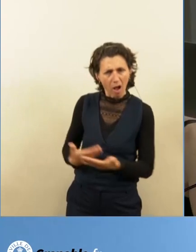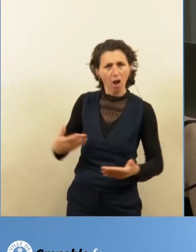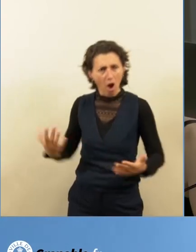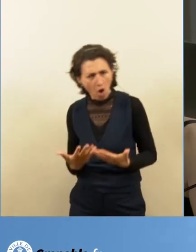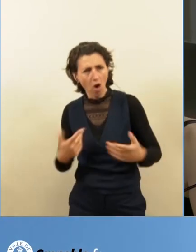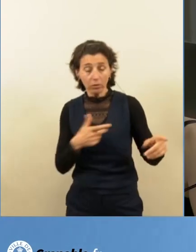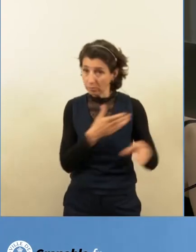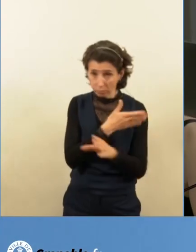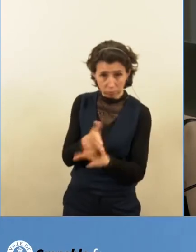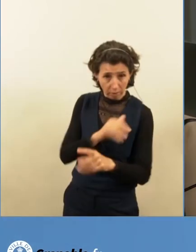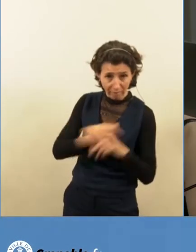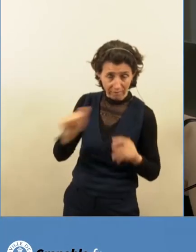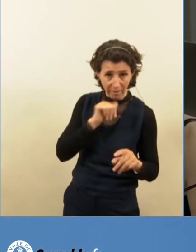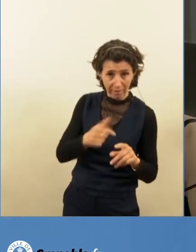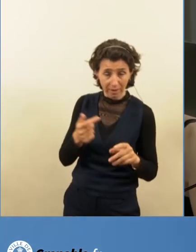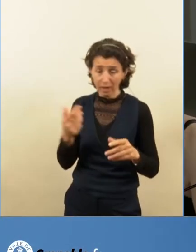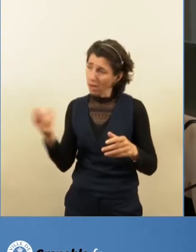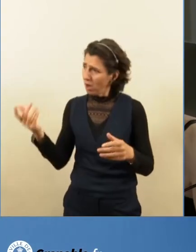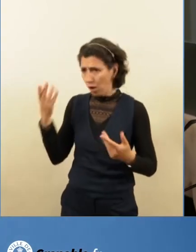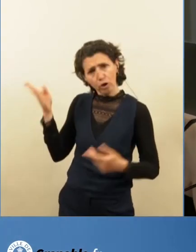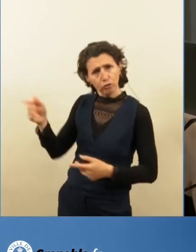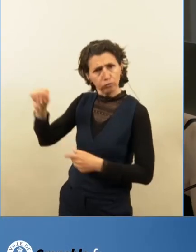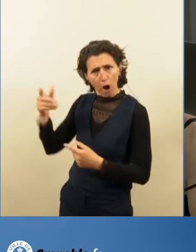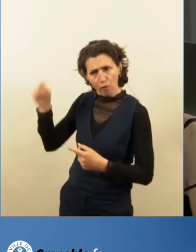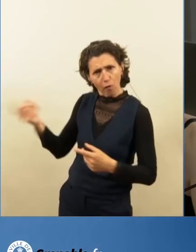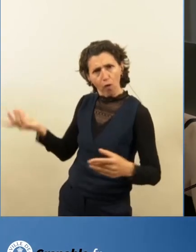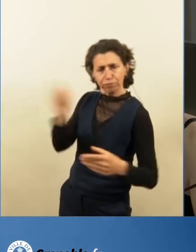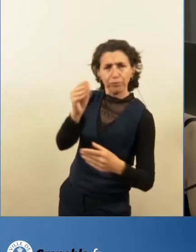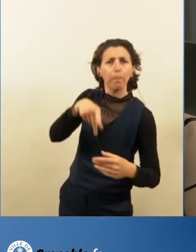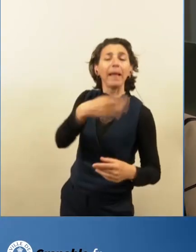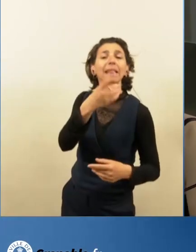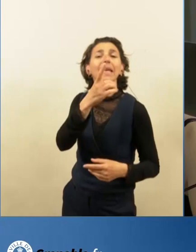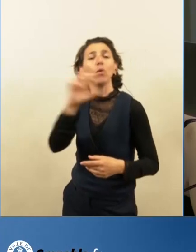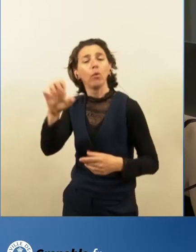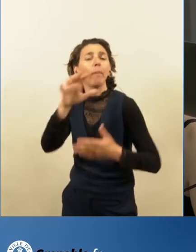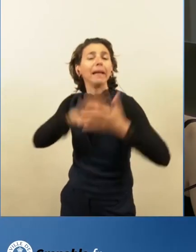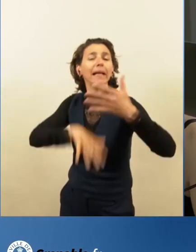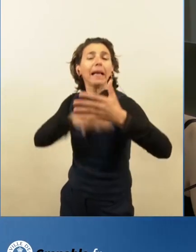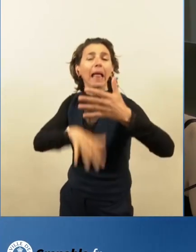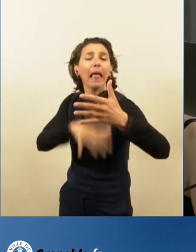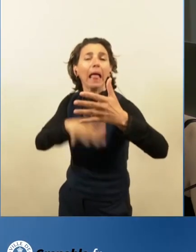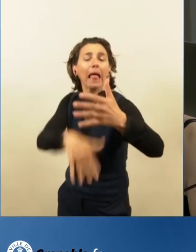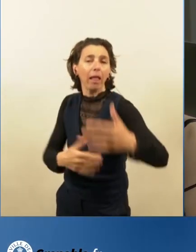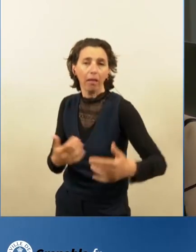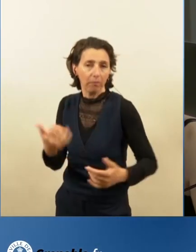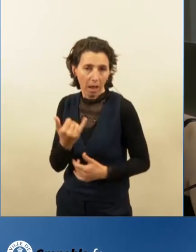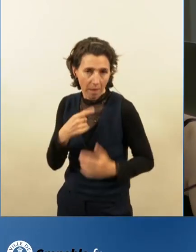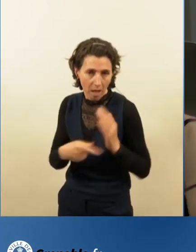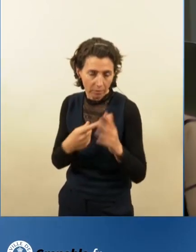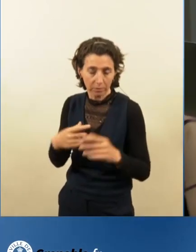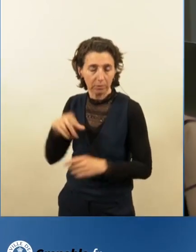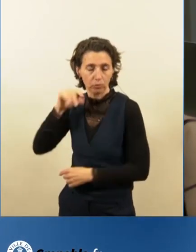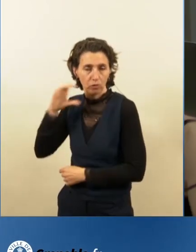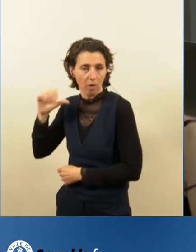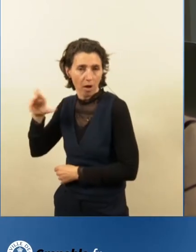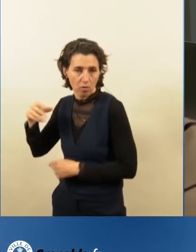dans le fameux PDU et la liste à la Prévert que je ne reprendrai pas de mon collègue Juven et que Monsieur Carignon a très bien décrit comme